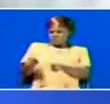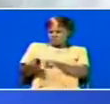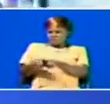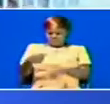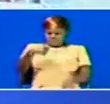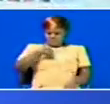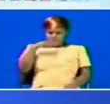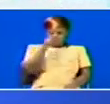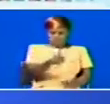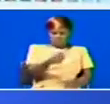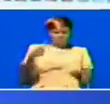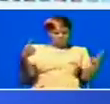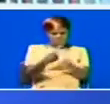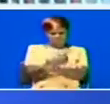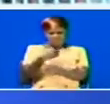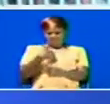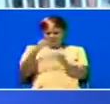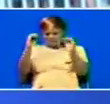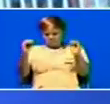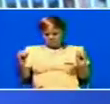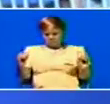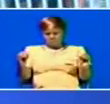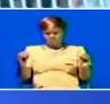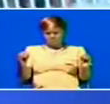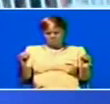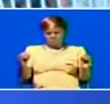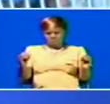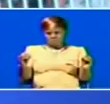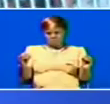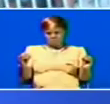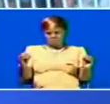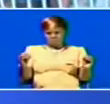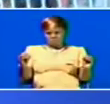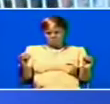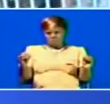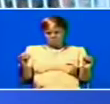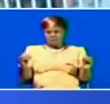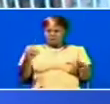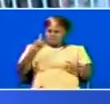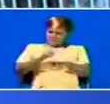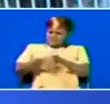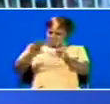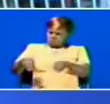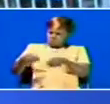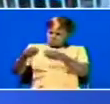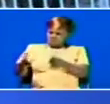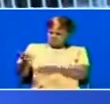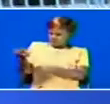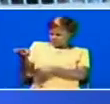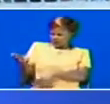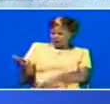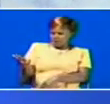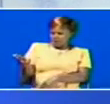Sawa na mimi na wewe, hana tofauti yote. Kwa hivyo ni mwenye nguvu mpisha wakati huu. Ukimpa silaha, unampa